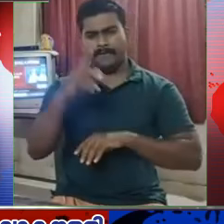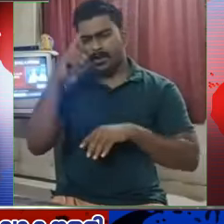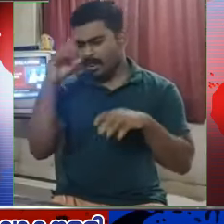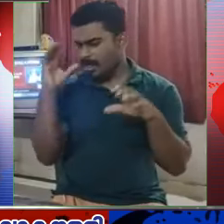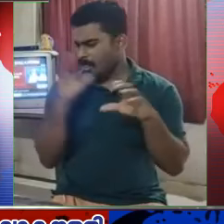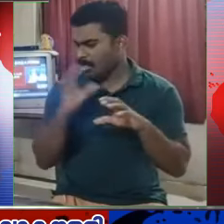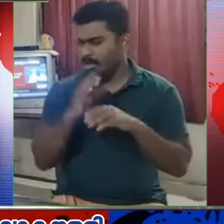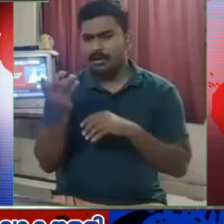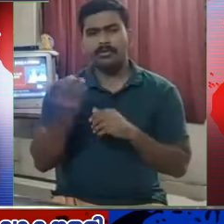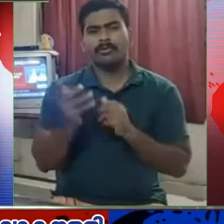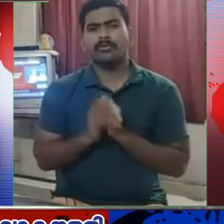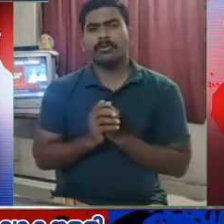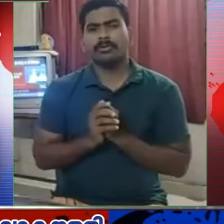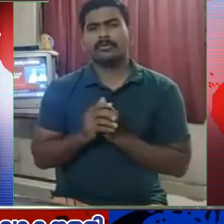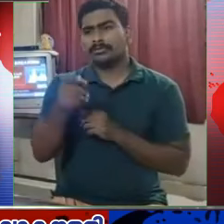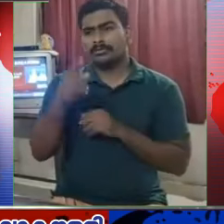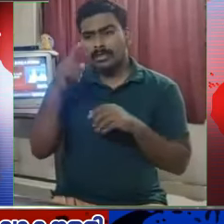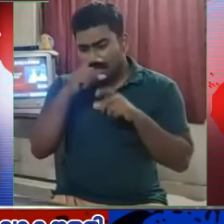തയ്യാറാവുകയാണ് വേണ്ടത്.